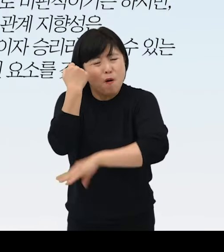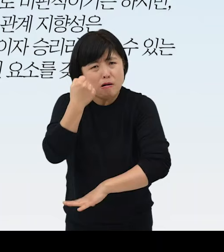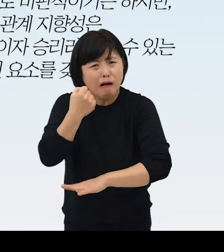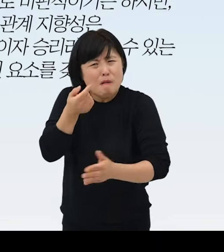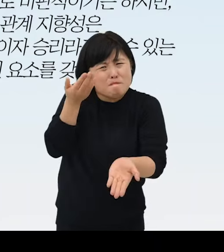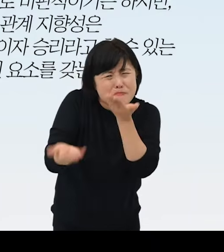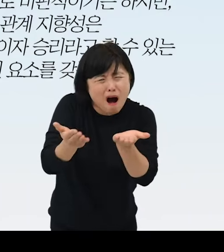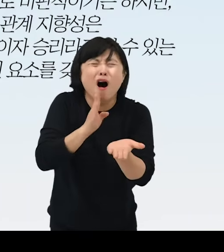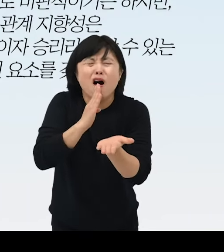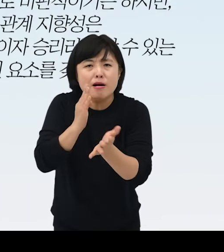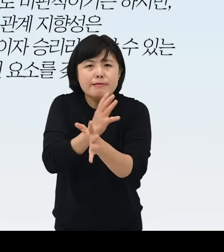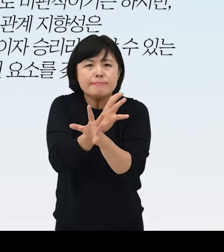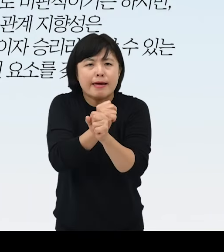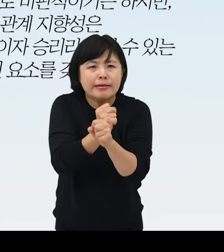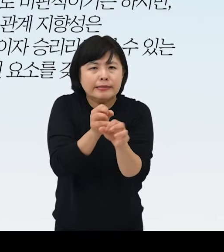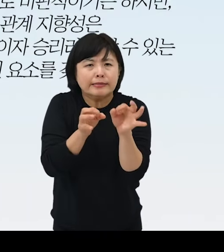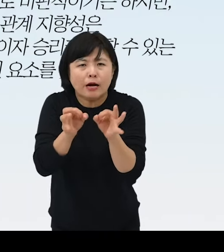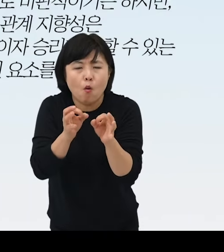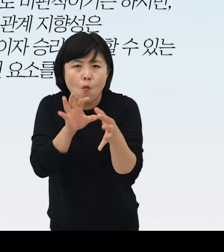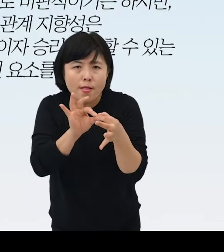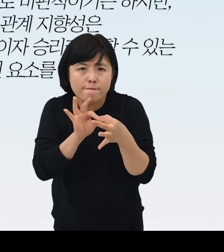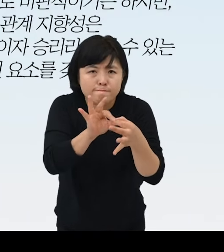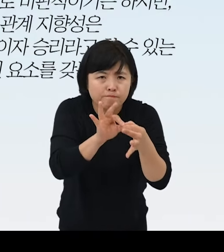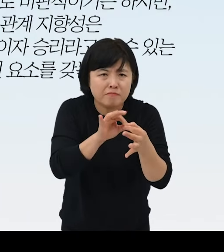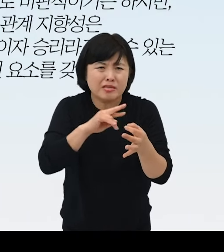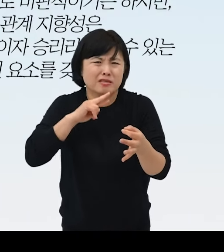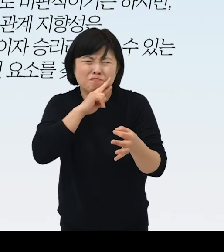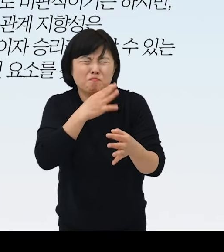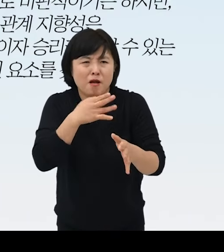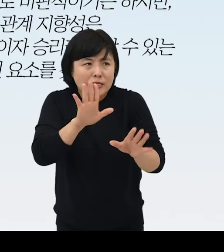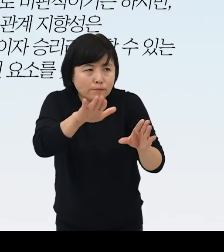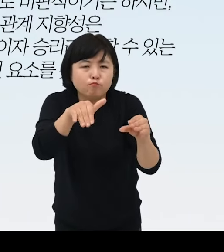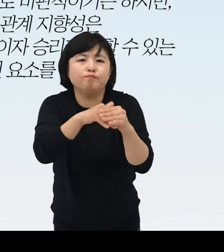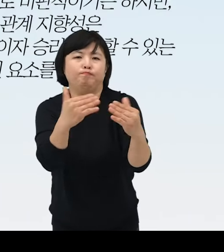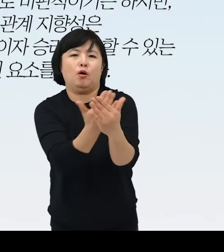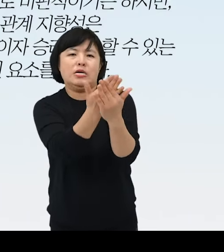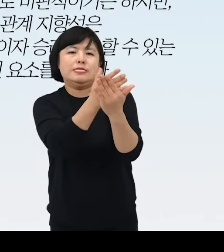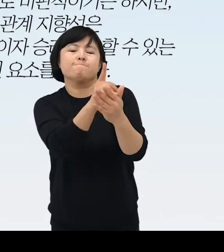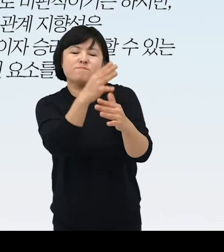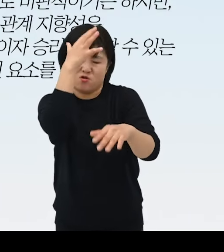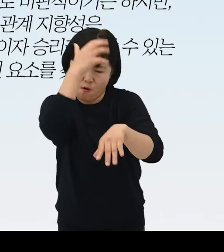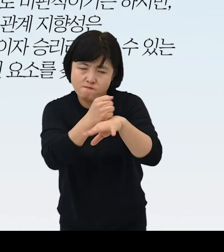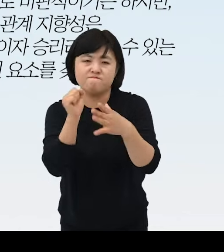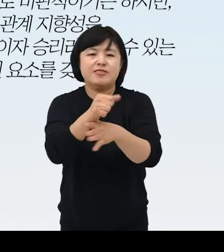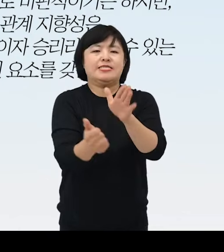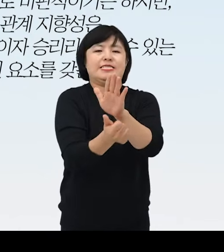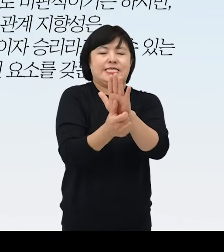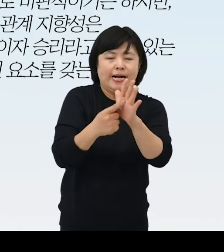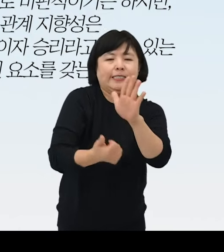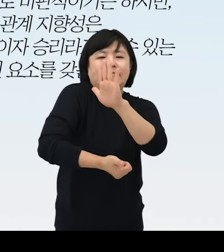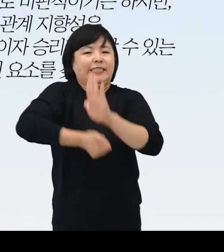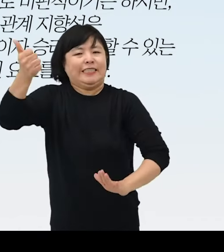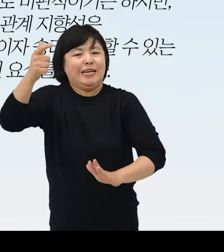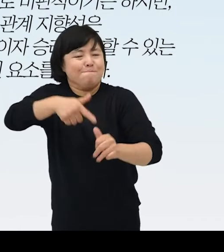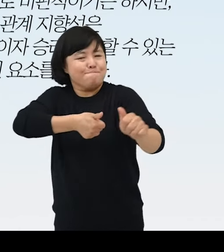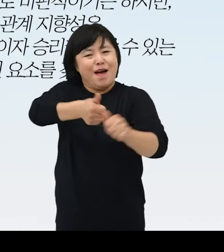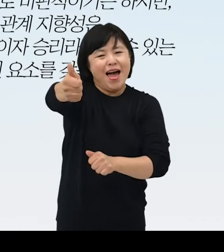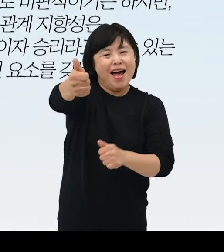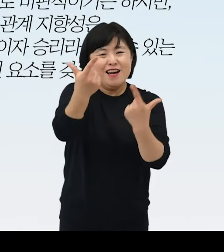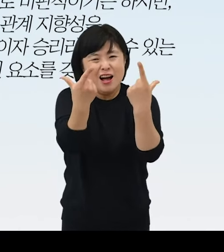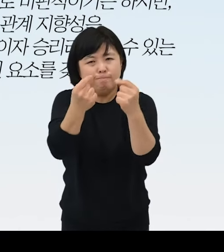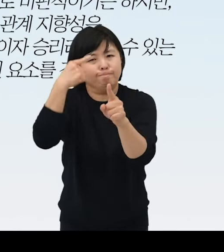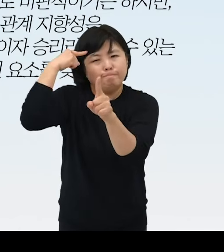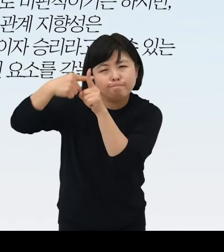기조가 기본적으로 비판적이긴 하지만 계약과 시장이 갖는 관계 지향성은 의심의 여지 없이